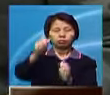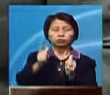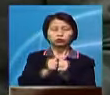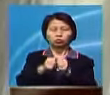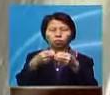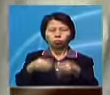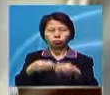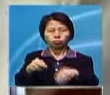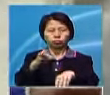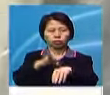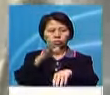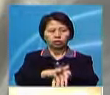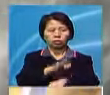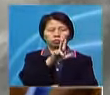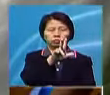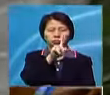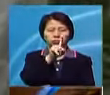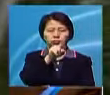kadar pembiakan sebanyak